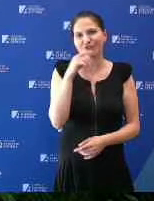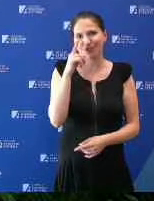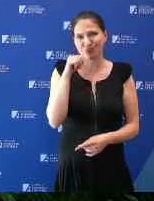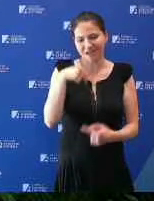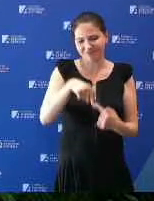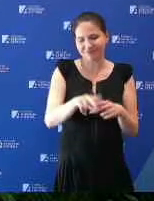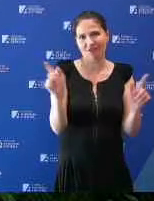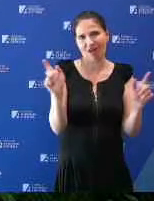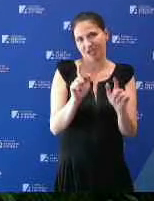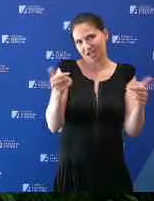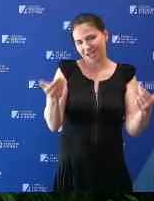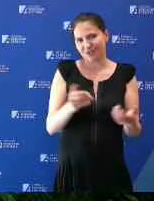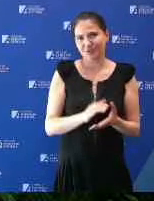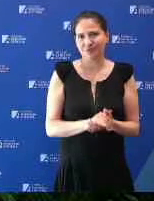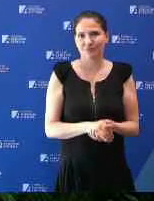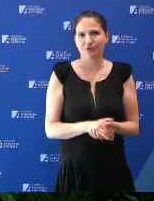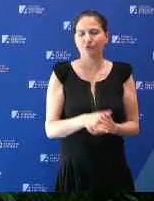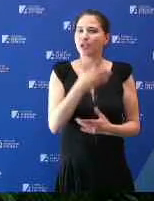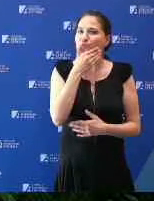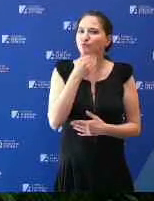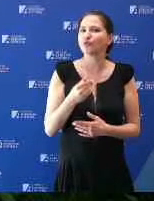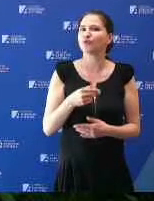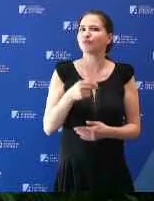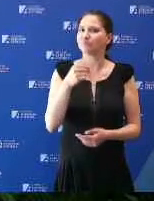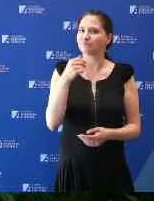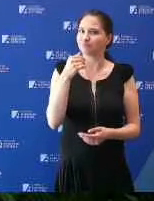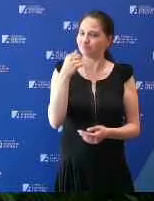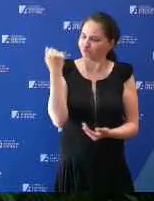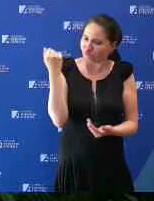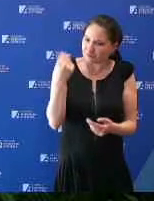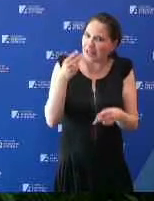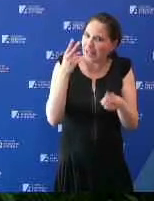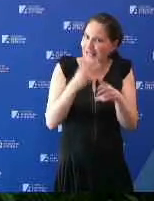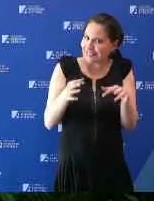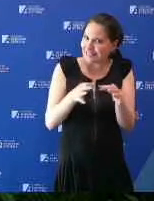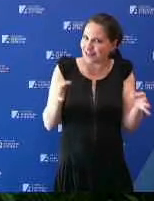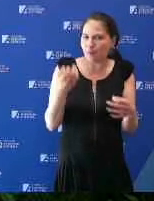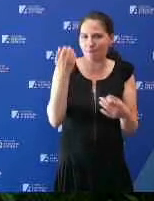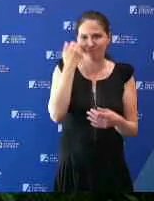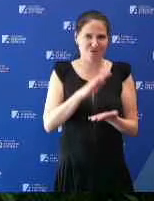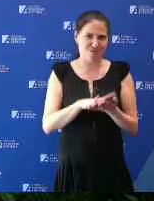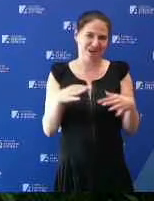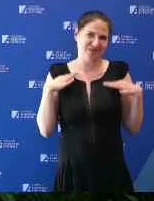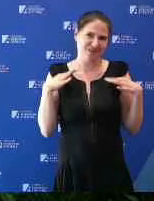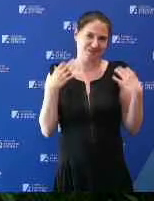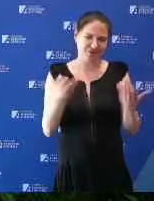der Veranstaltung und einen schönen restlichen Tag. Bleiben Sie gesund.